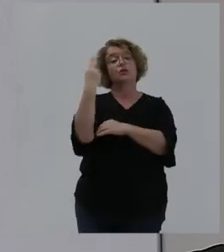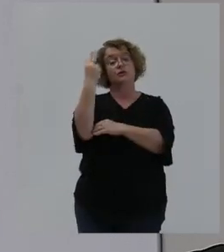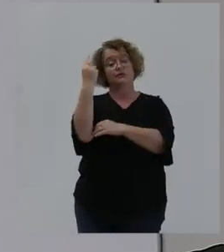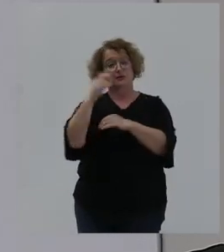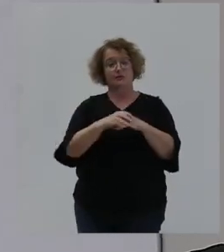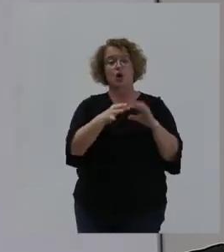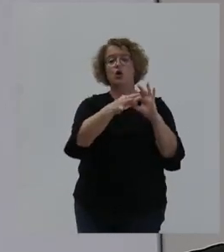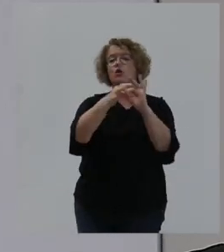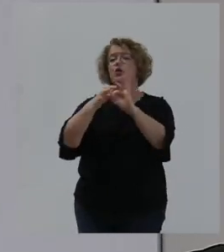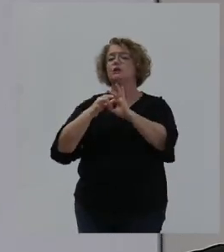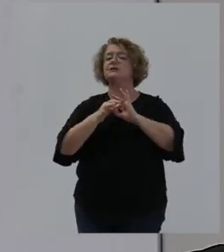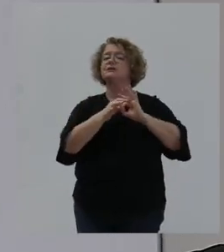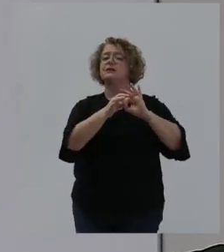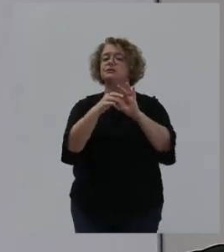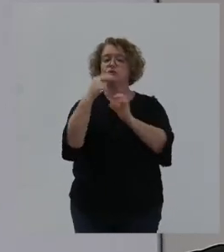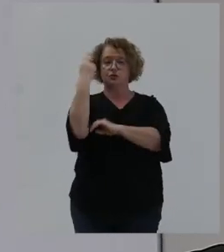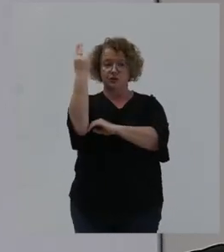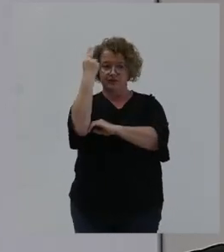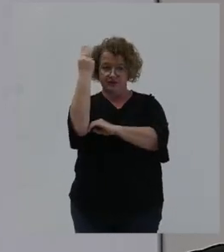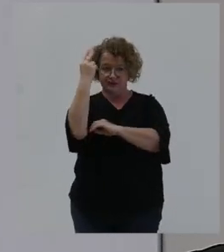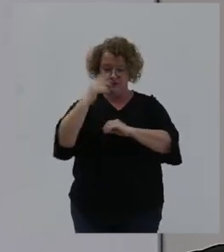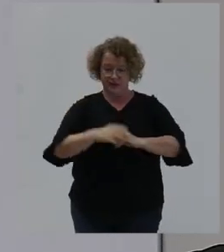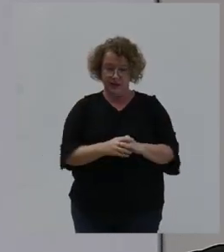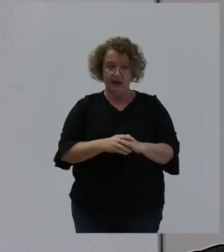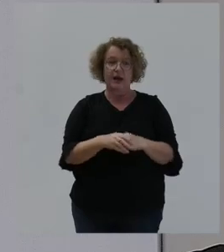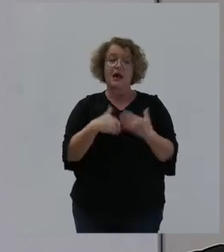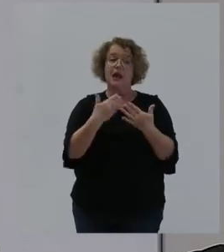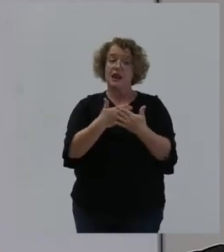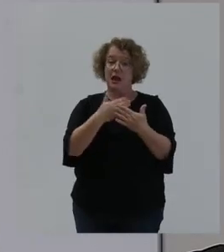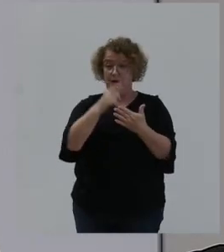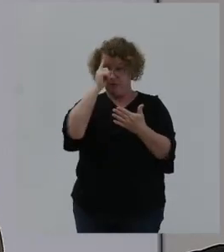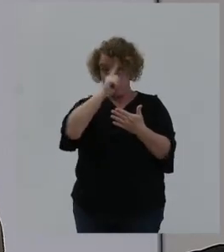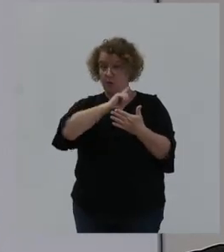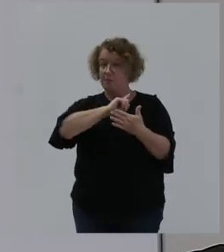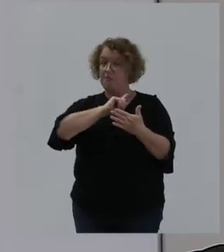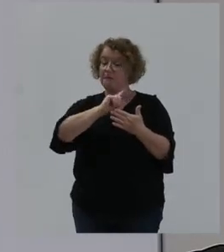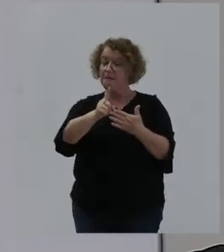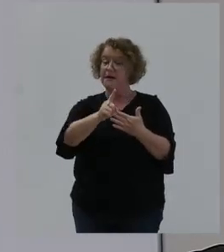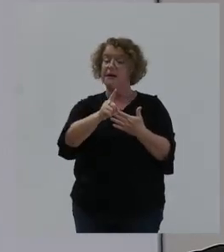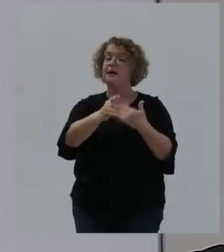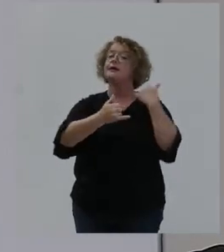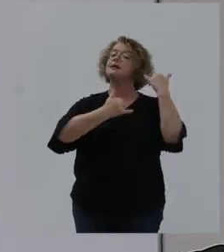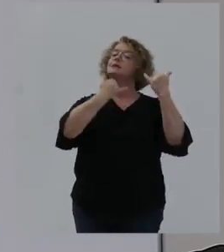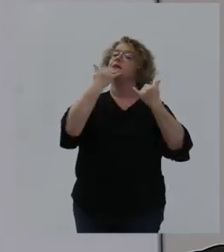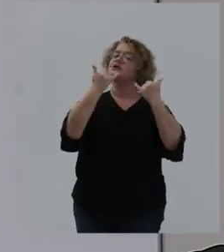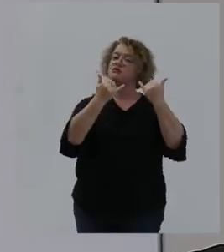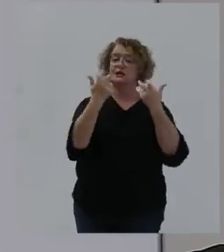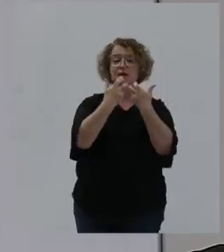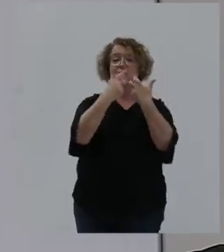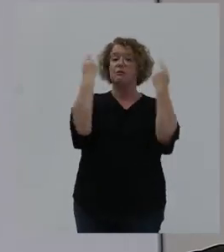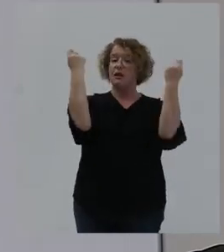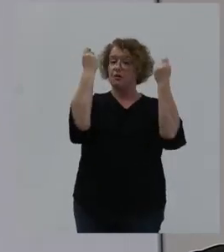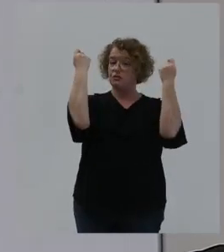CCT, coordination universitaire, on pourrait imaginer, comme ça a été fait sur le coréen avec La